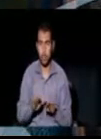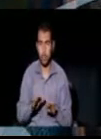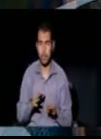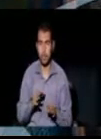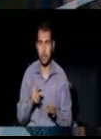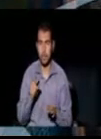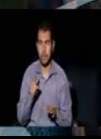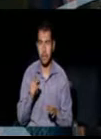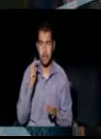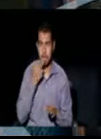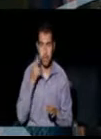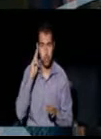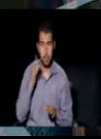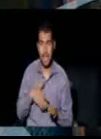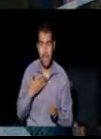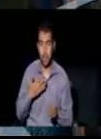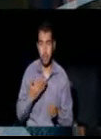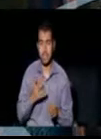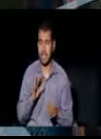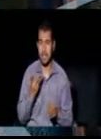لا طبعا، لان لا لسه